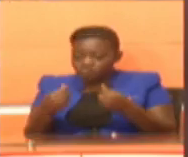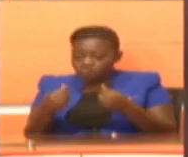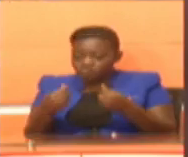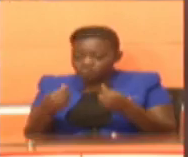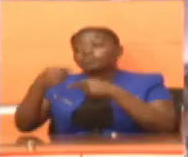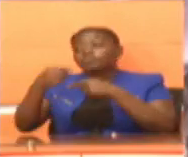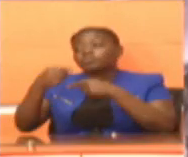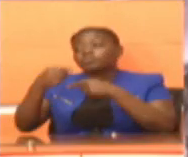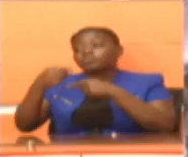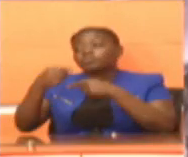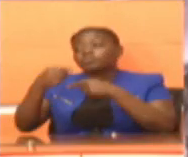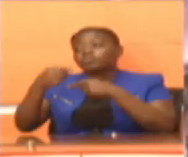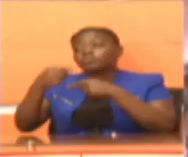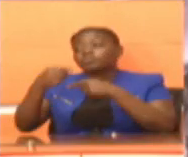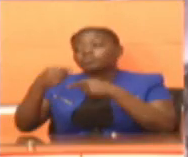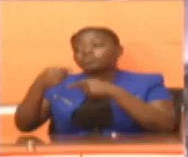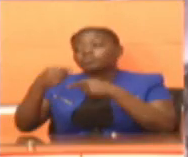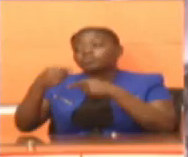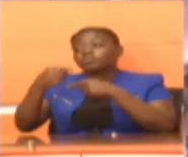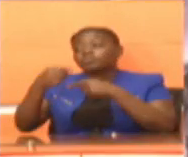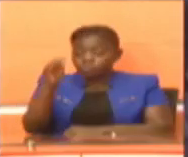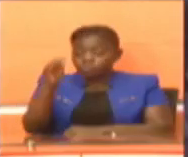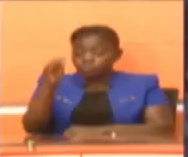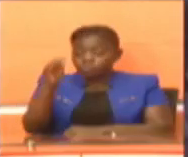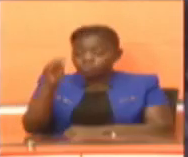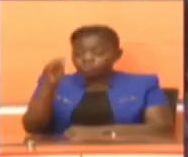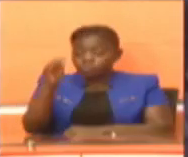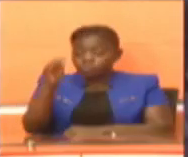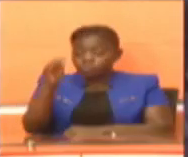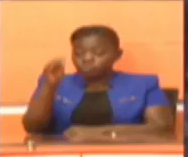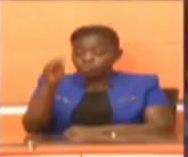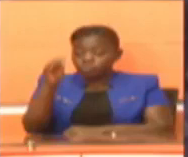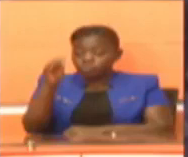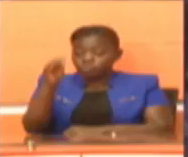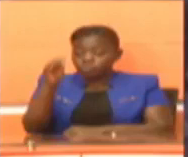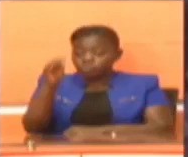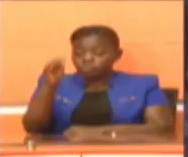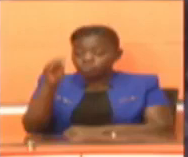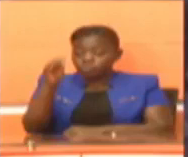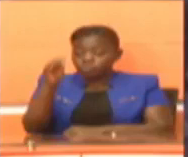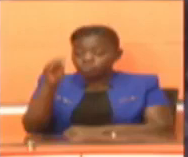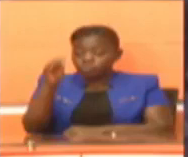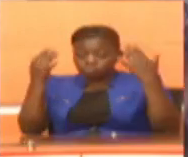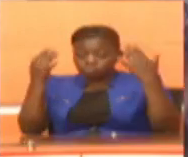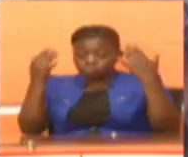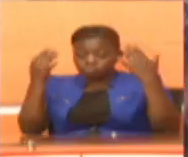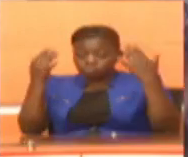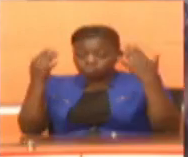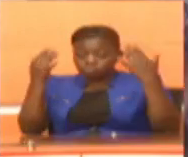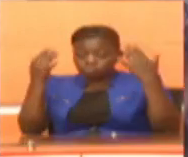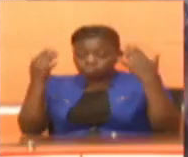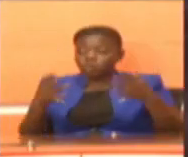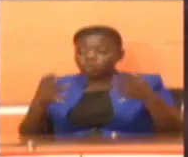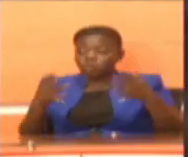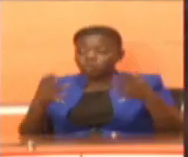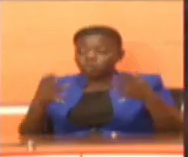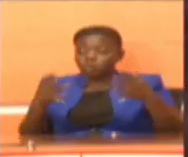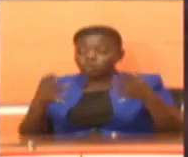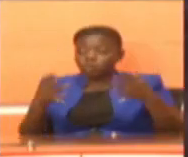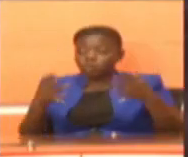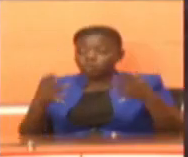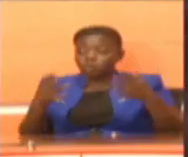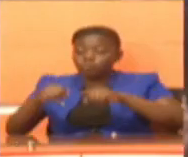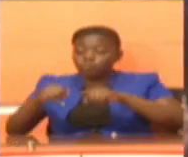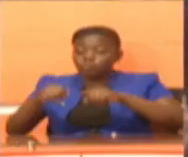mu maaso arasisiweka wempe omulongo kato dawuda ategeeza nga wabadde tamanyi nti mu katale waliyo obutakkanya wakati wabakakulira